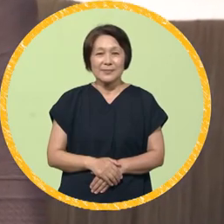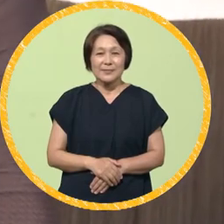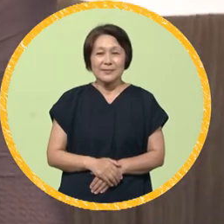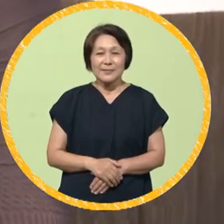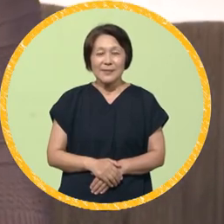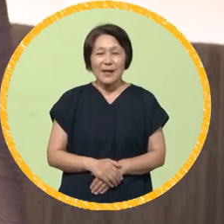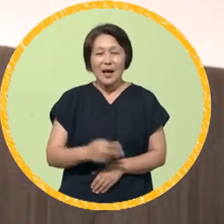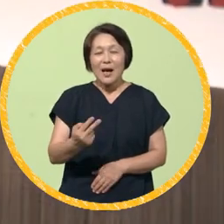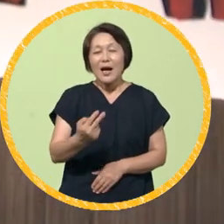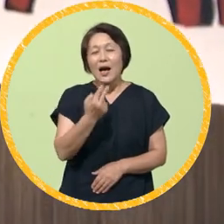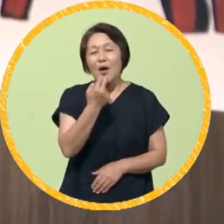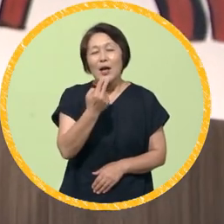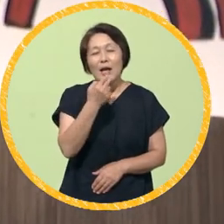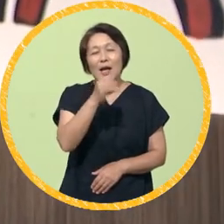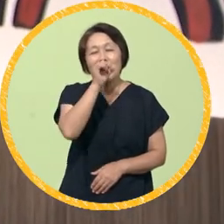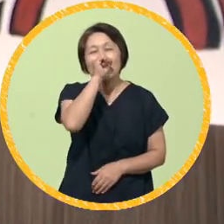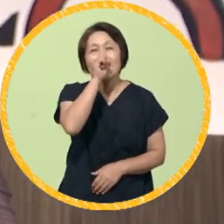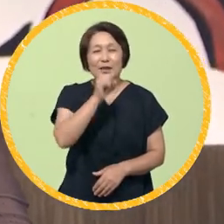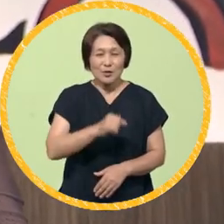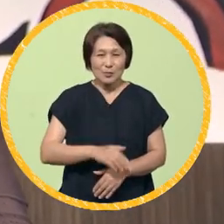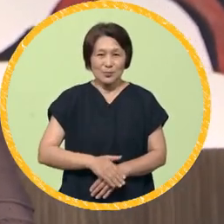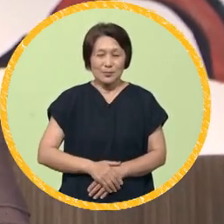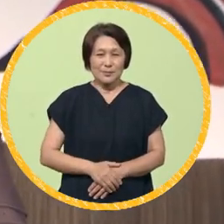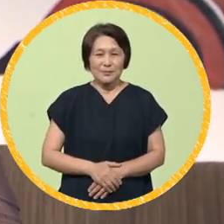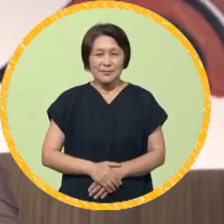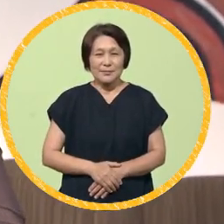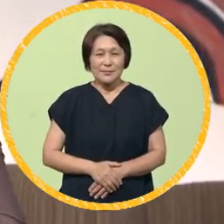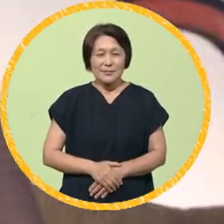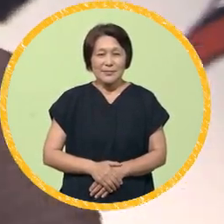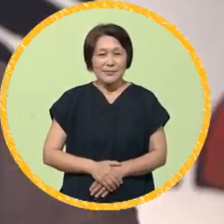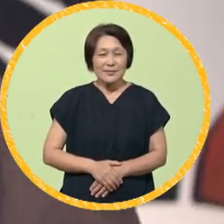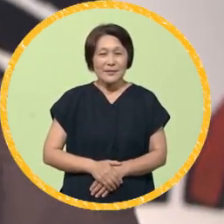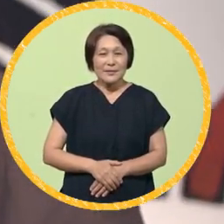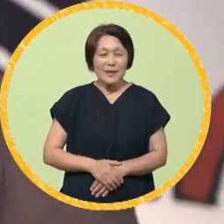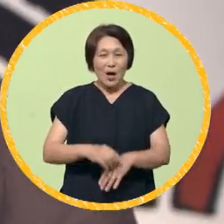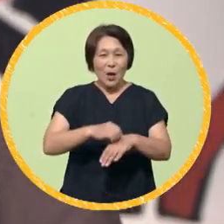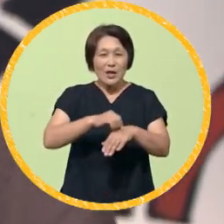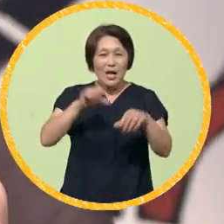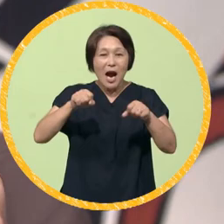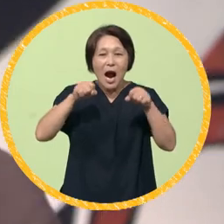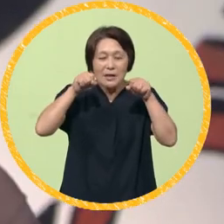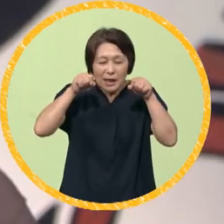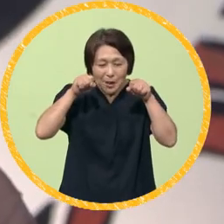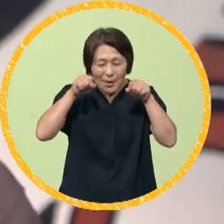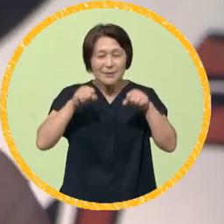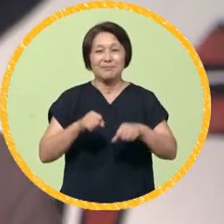またいい香りですね。ルフィのお肉いただきます